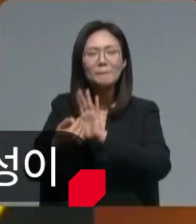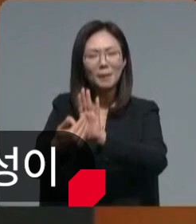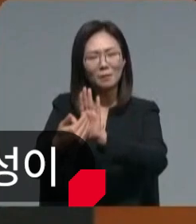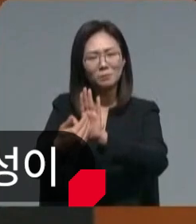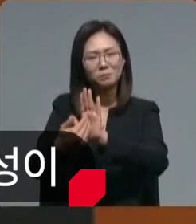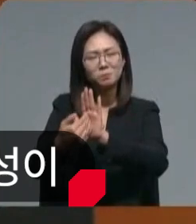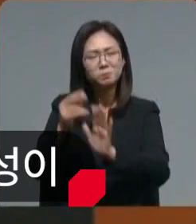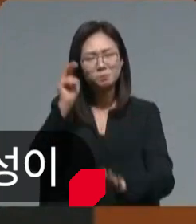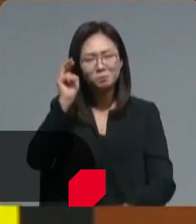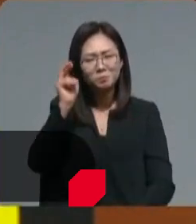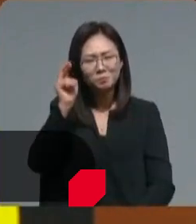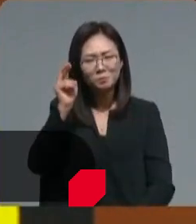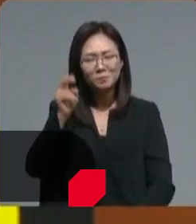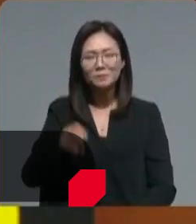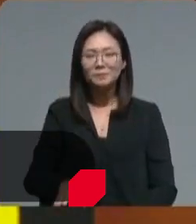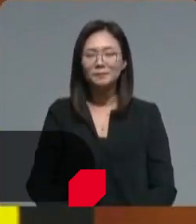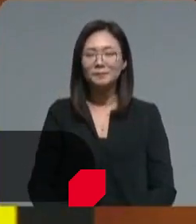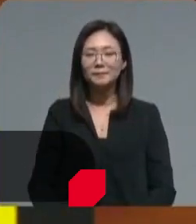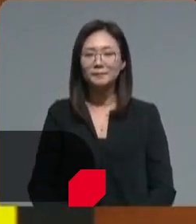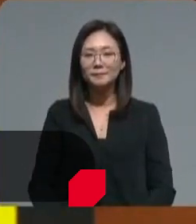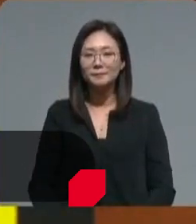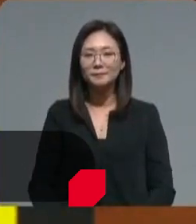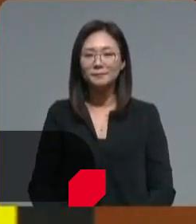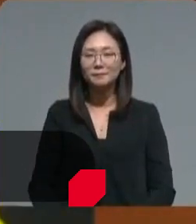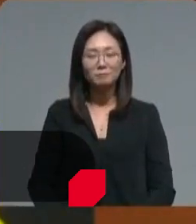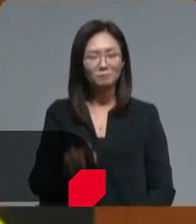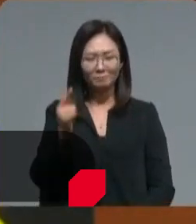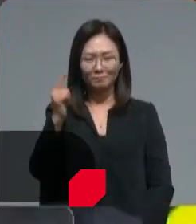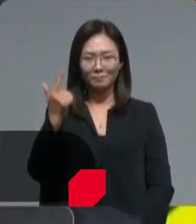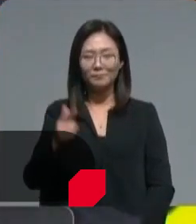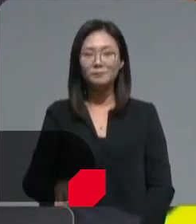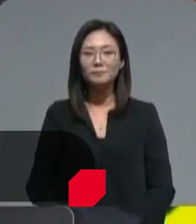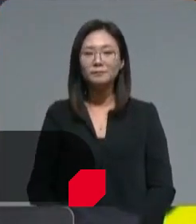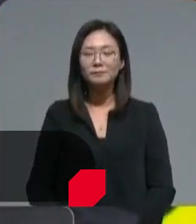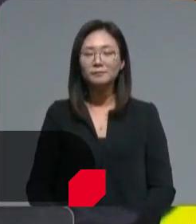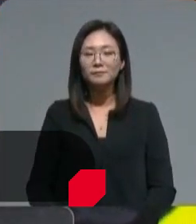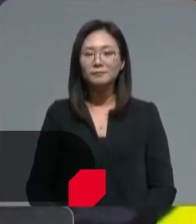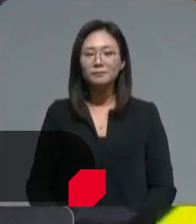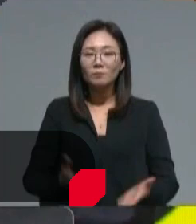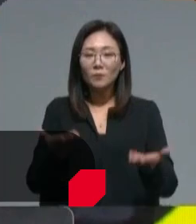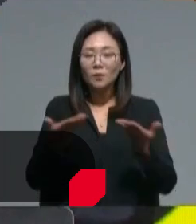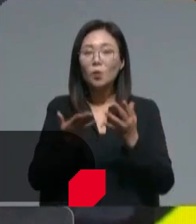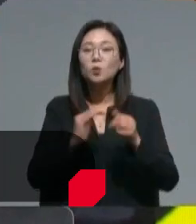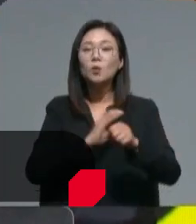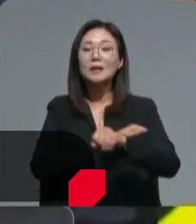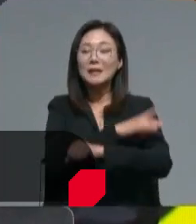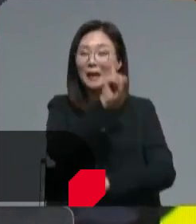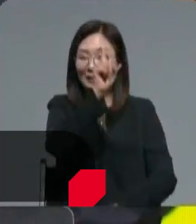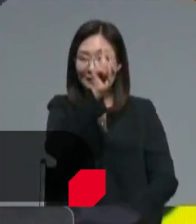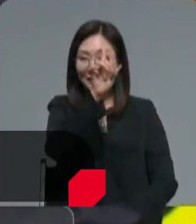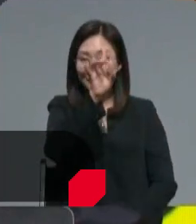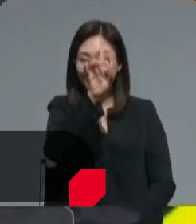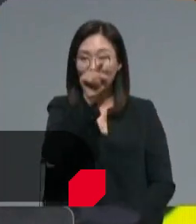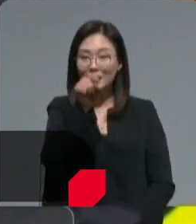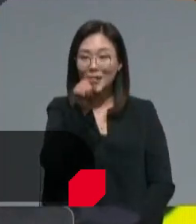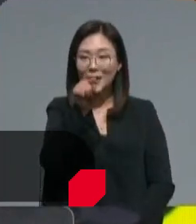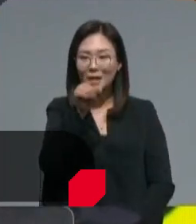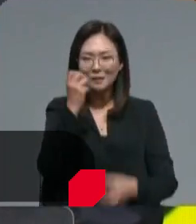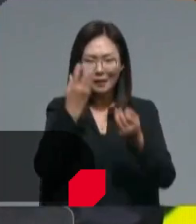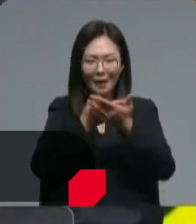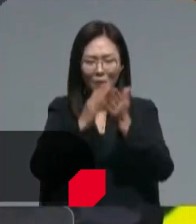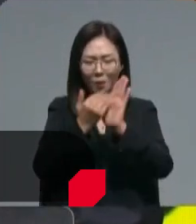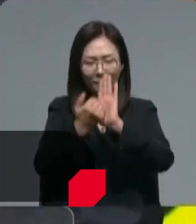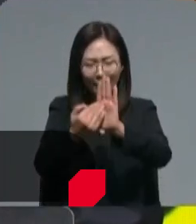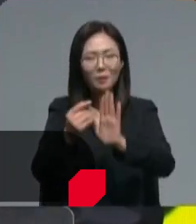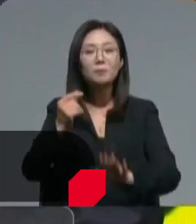수가 있는 가능성이 저는 굉장히 많다고 봅니다. 저는 그렇지 않다고 보는 것이 노동이사 한 명이 그 개혁을